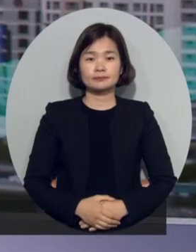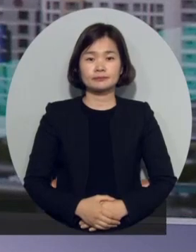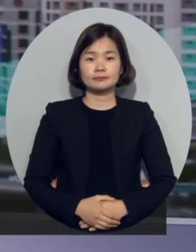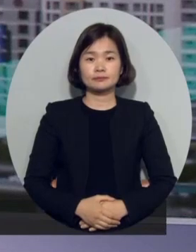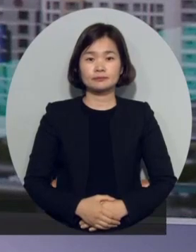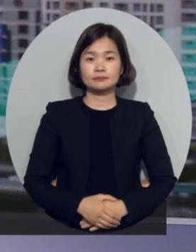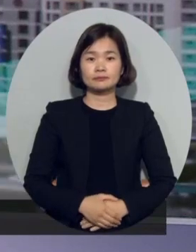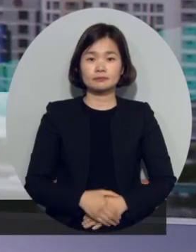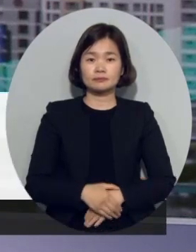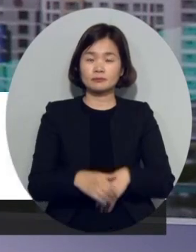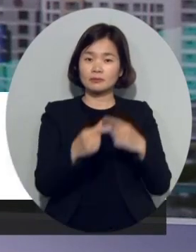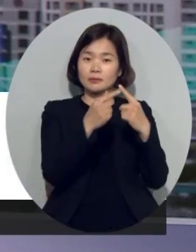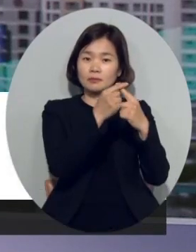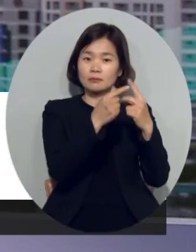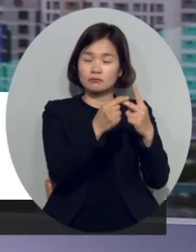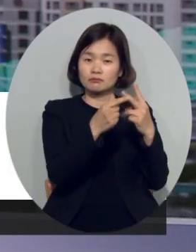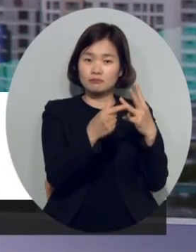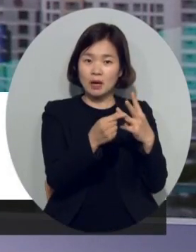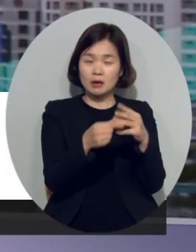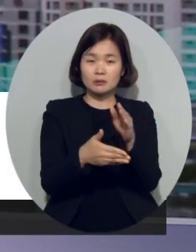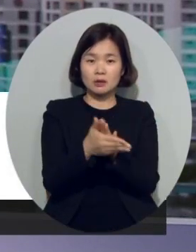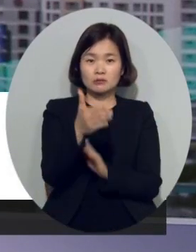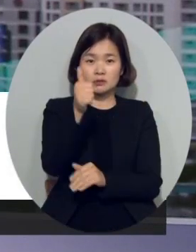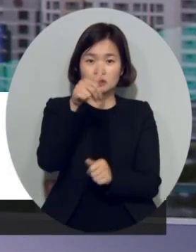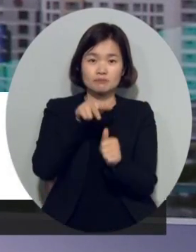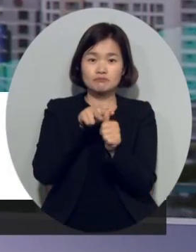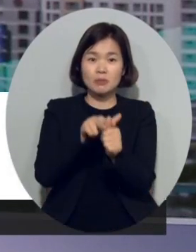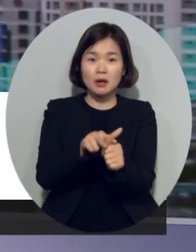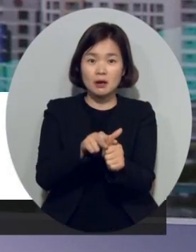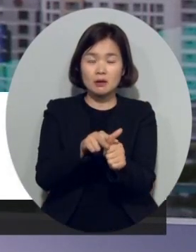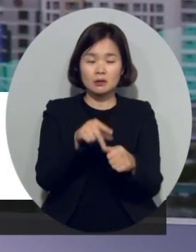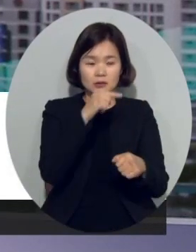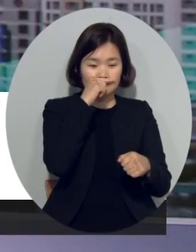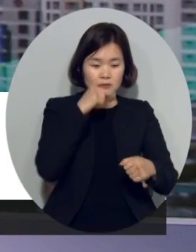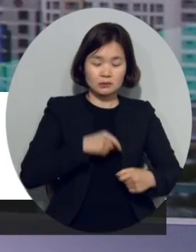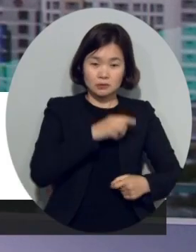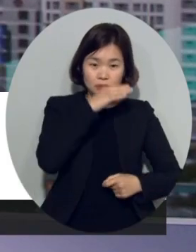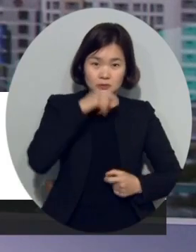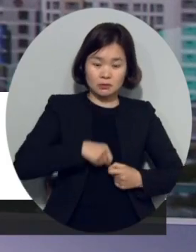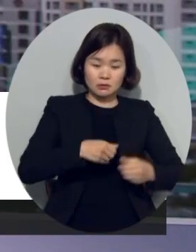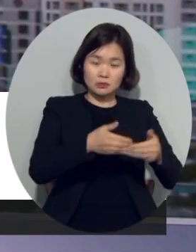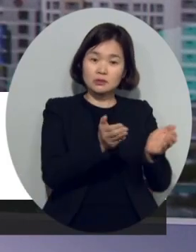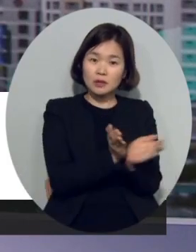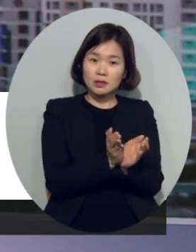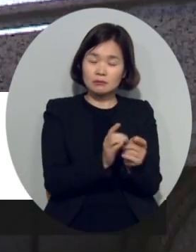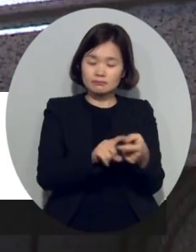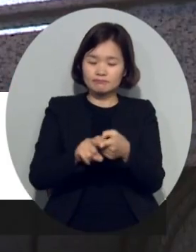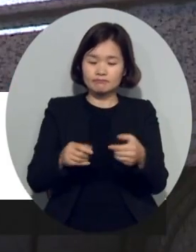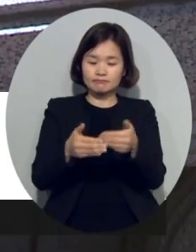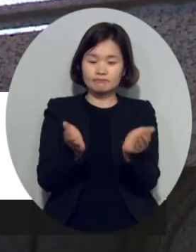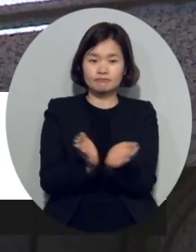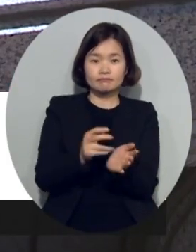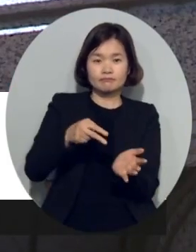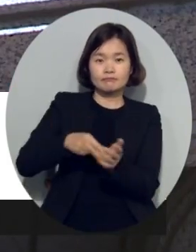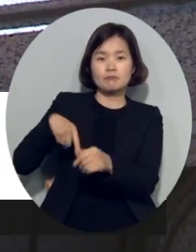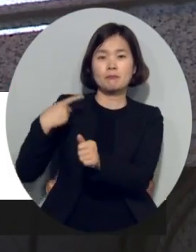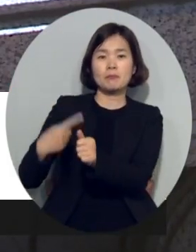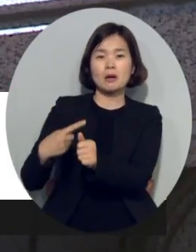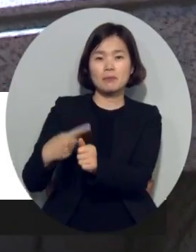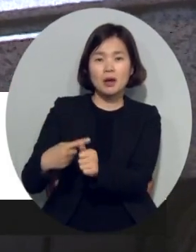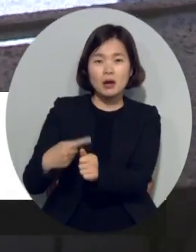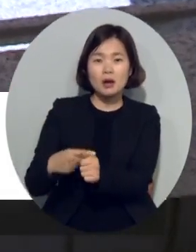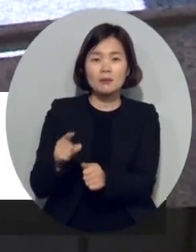3선 도전을 선언한 권영진 대구시장 에 대해 정의당 과 참여연대가 비판했습니다 정의당은 말